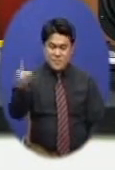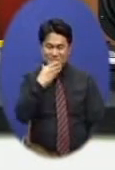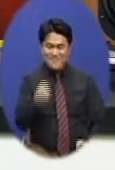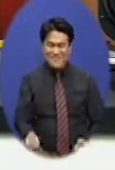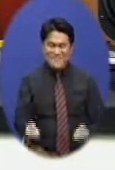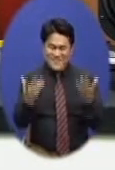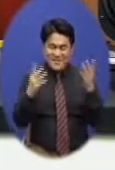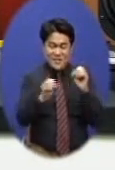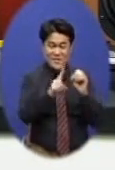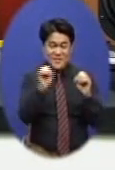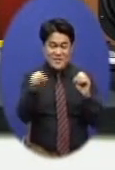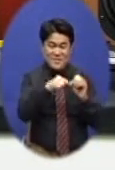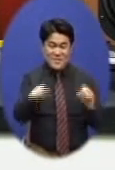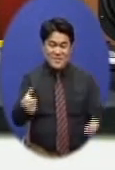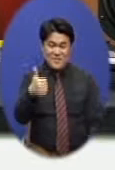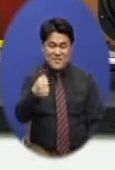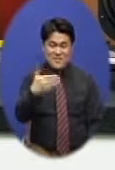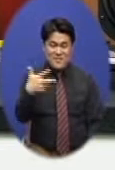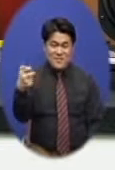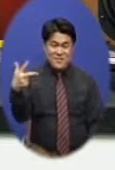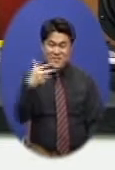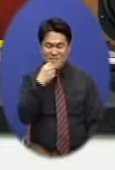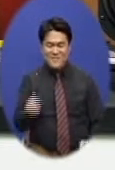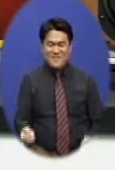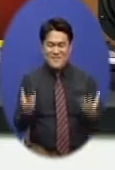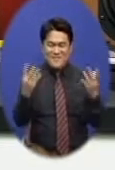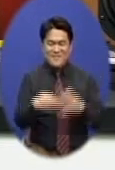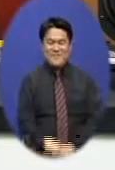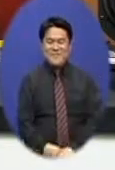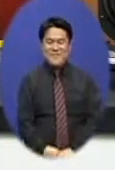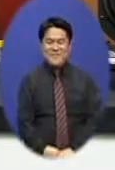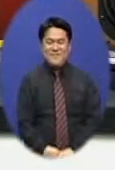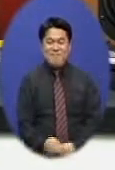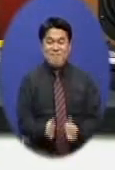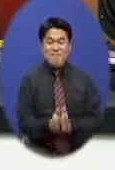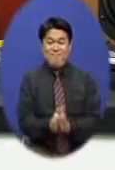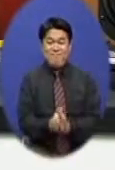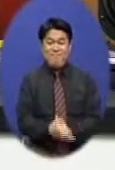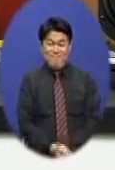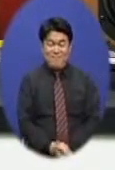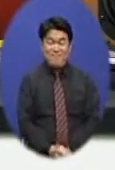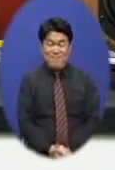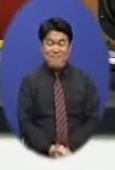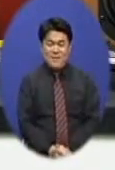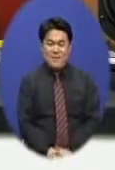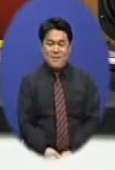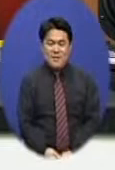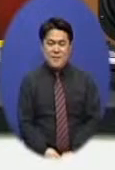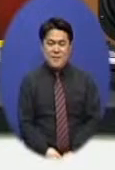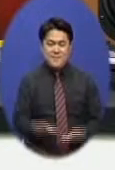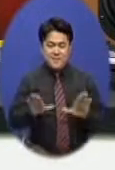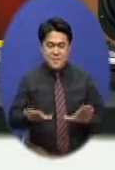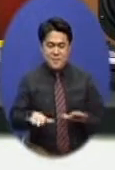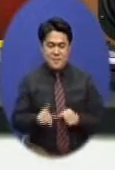061-3001님 축하드립니다. 010으로 시작됩니다. 5977님 축하드립니다. 네, 축하드립니다. 네. 네,